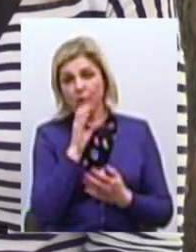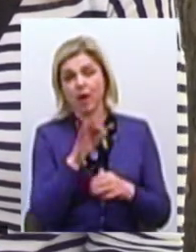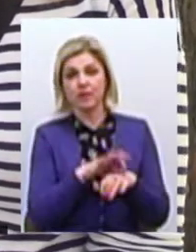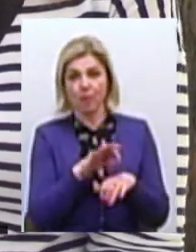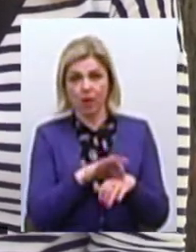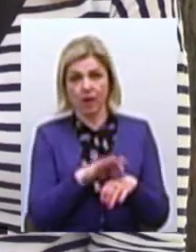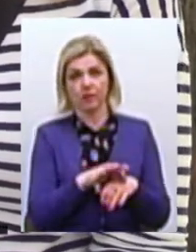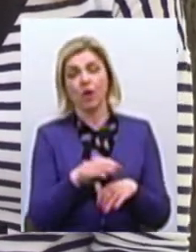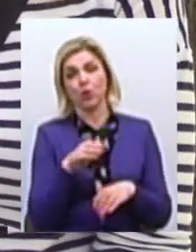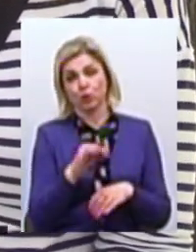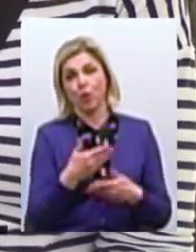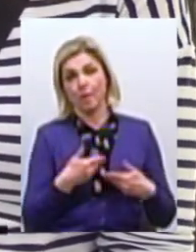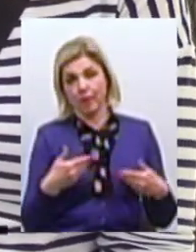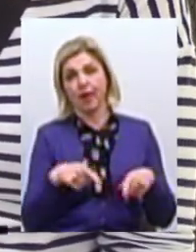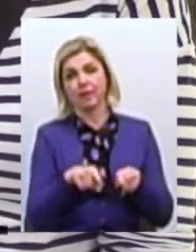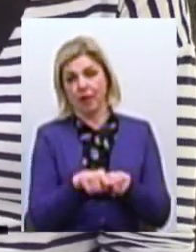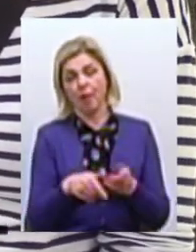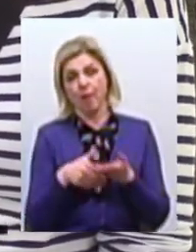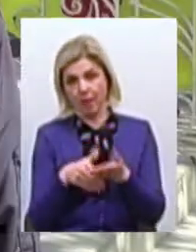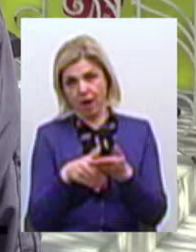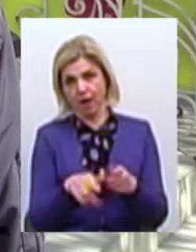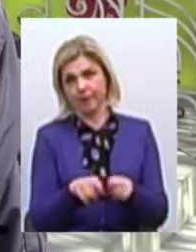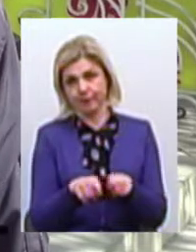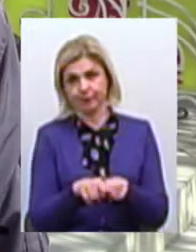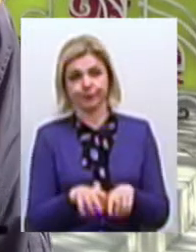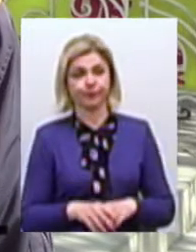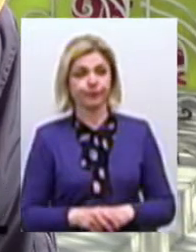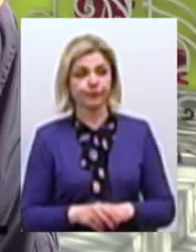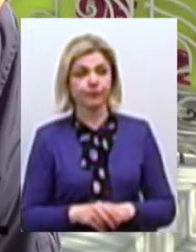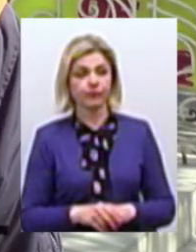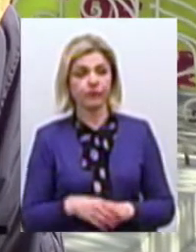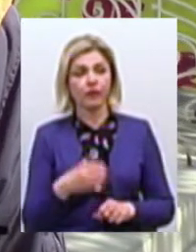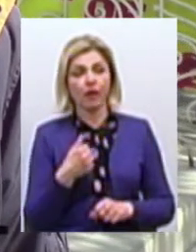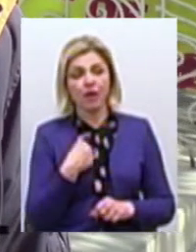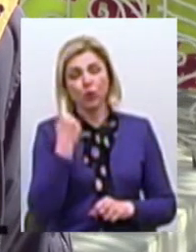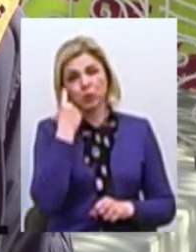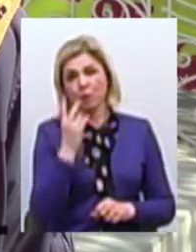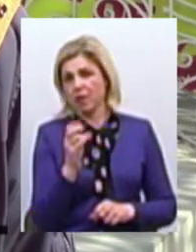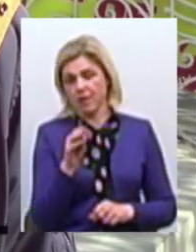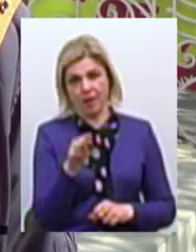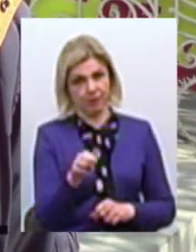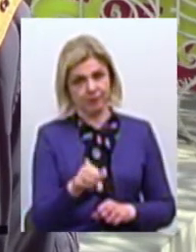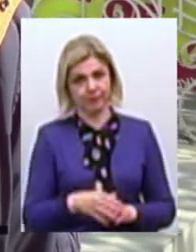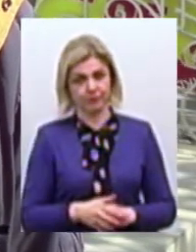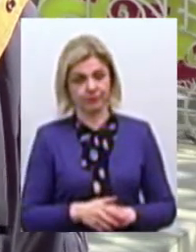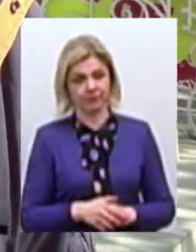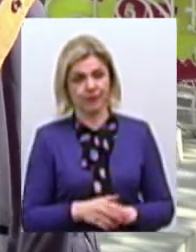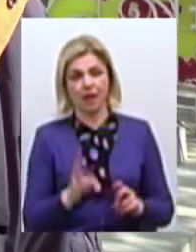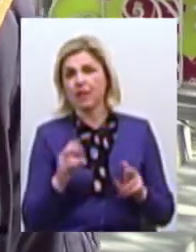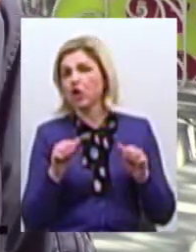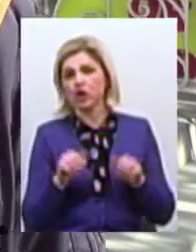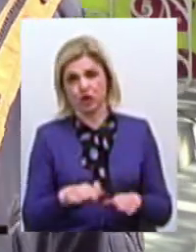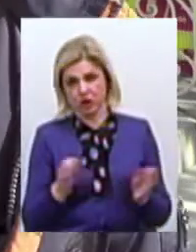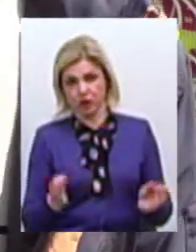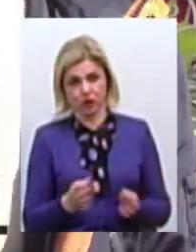заболела, то мы вот таким образом тоже помогаем. Насколько мне кажется, нет. Нет. Ничего не вырешивается. Нет, ничего